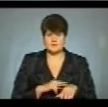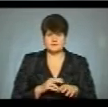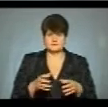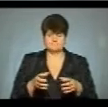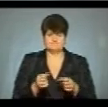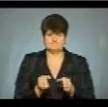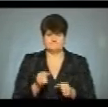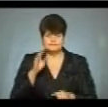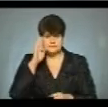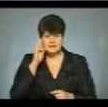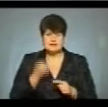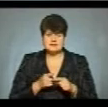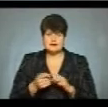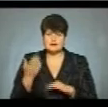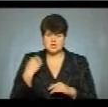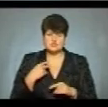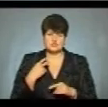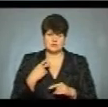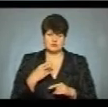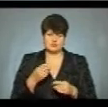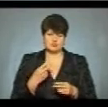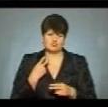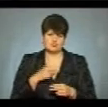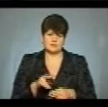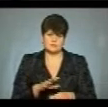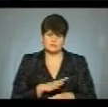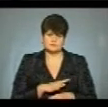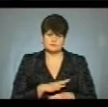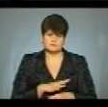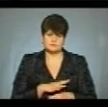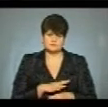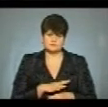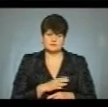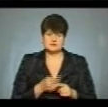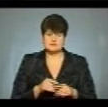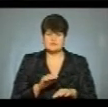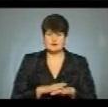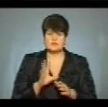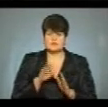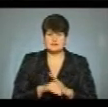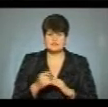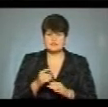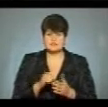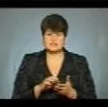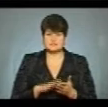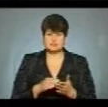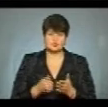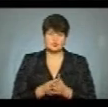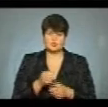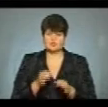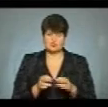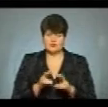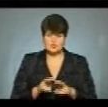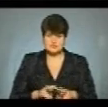затримали чоловіка. Це раніше судимий житель Тернополя. Дані факти зареєстровані та внесені в єдиний реєстр досудових